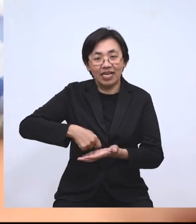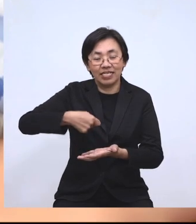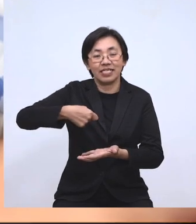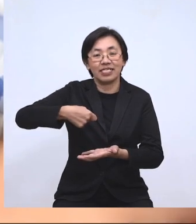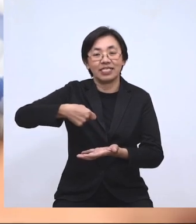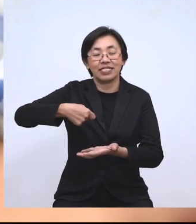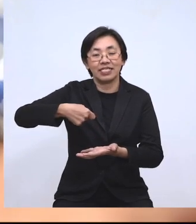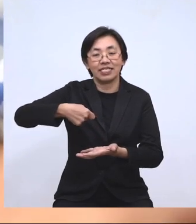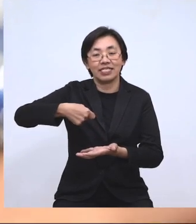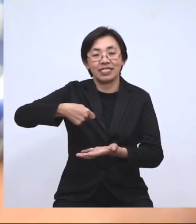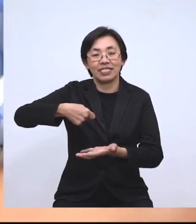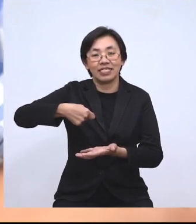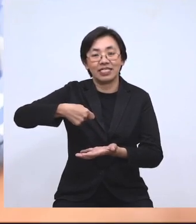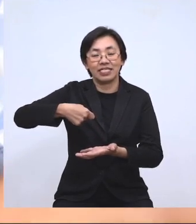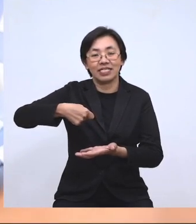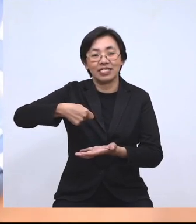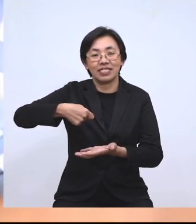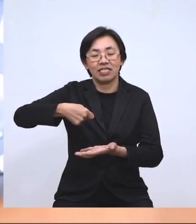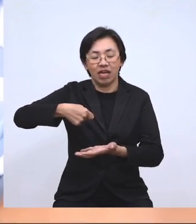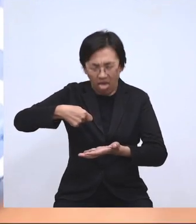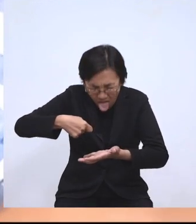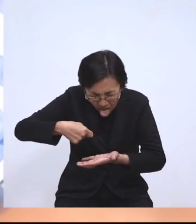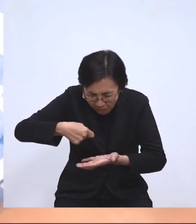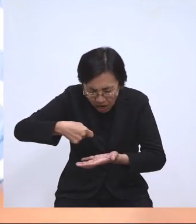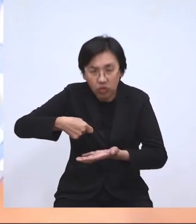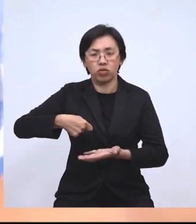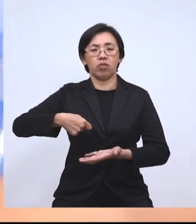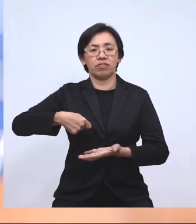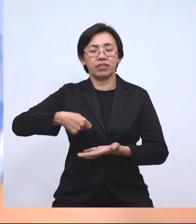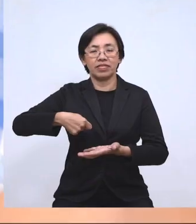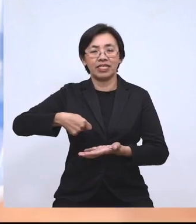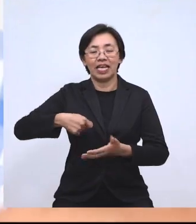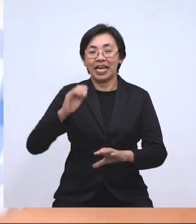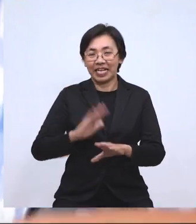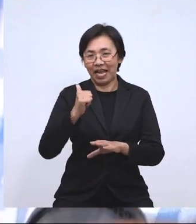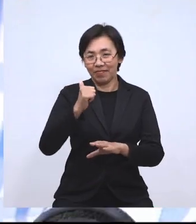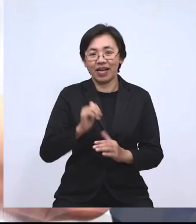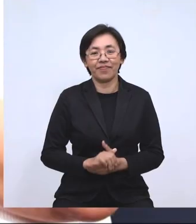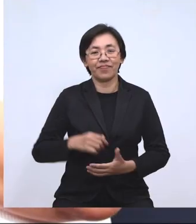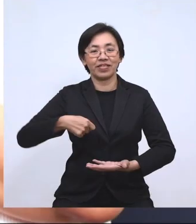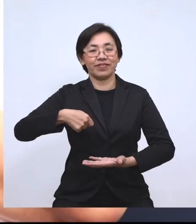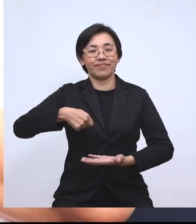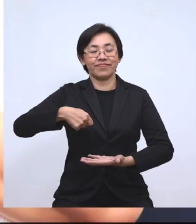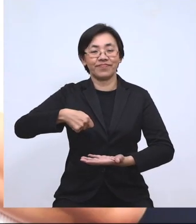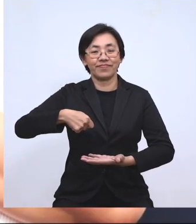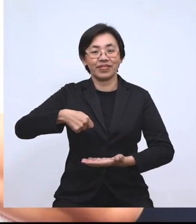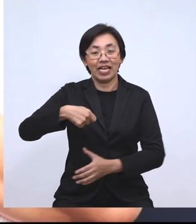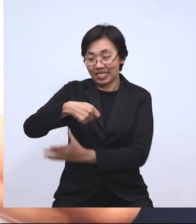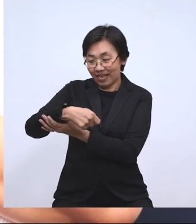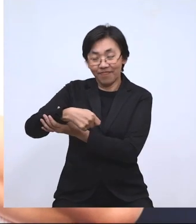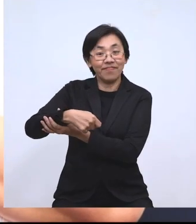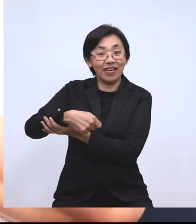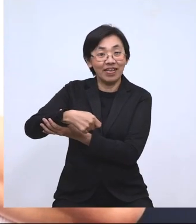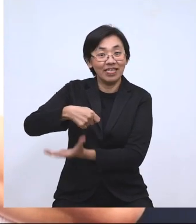ก็ได ้ตักนะตักครับยกตัวนั่งหลังตรงครับเก่งมาก เก่งมากมอสยกช้อนขึ้นครับจะสังเกตว่าขวาน